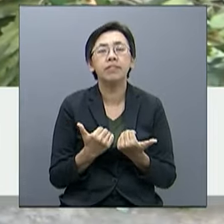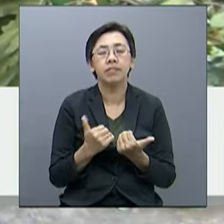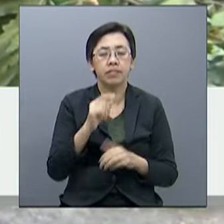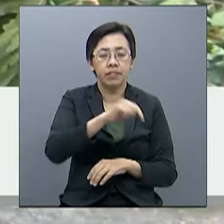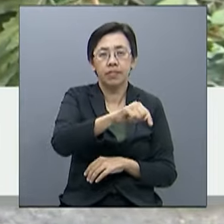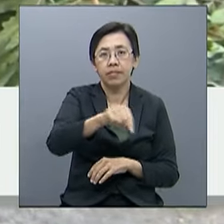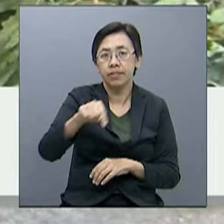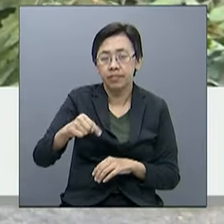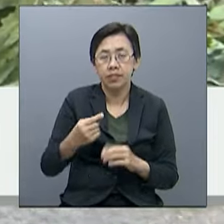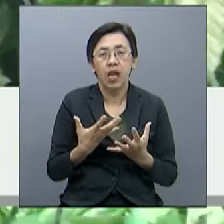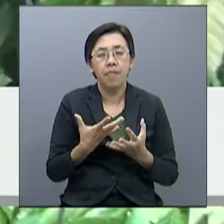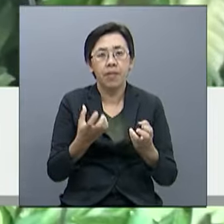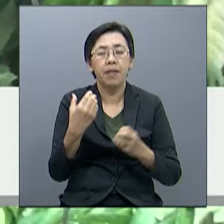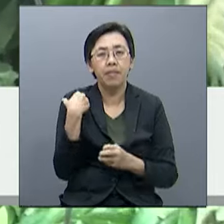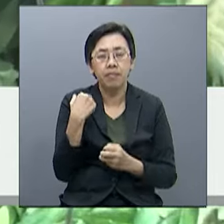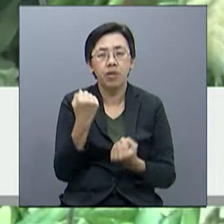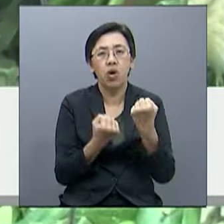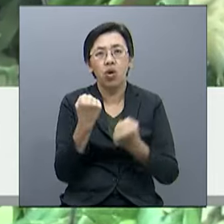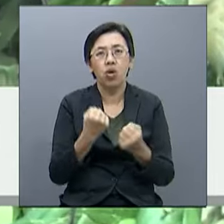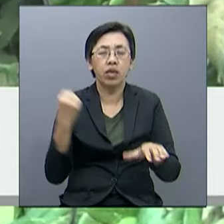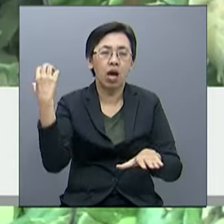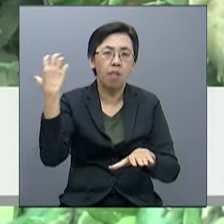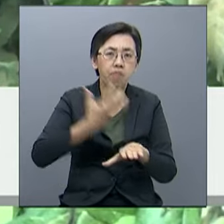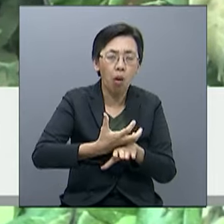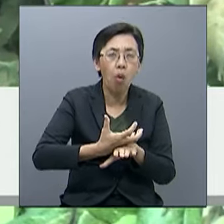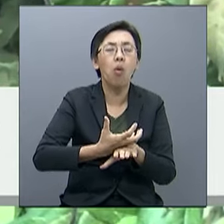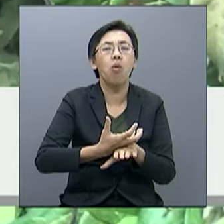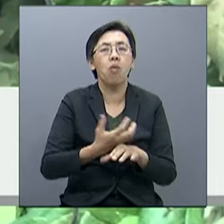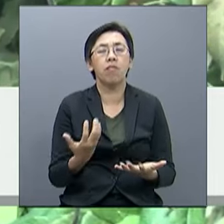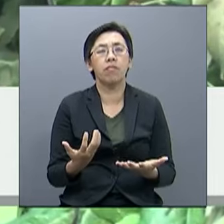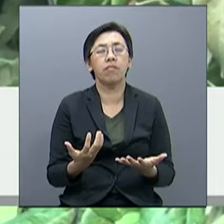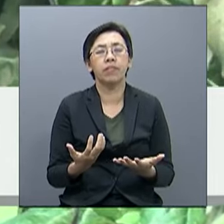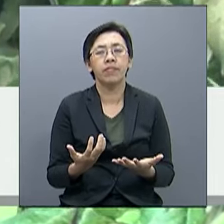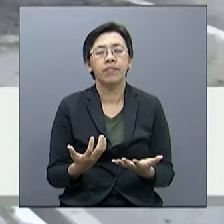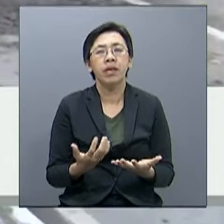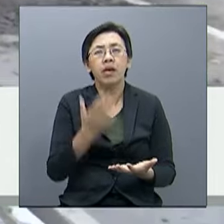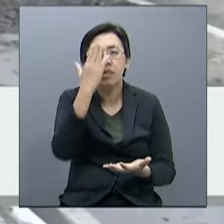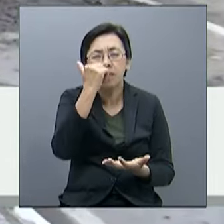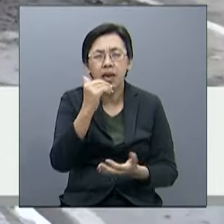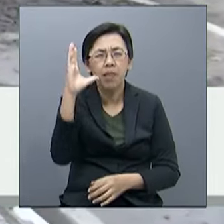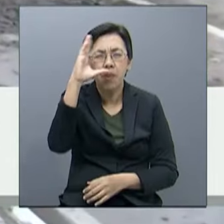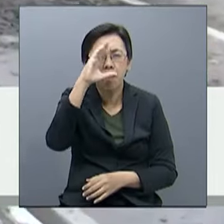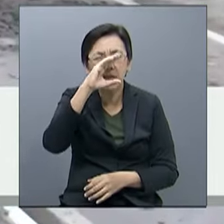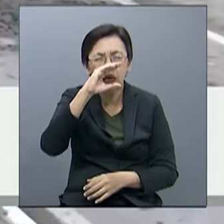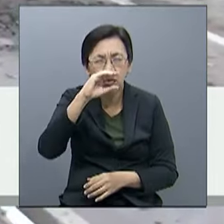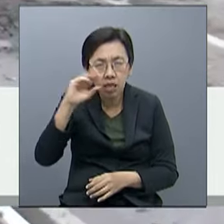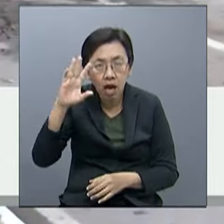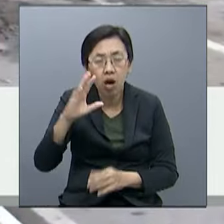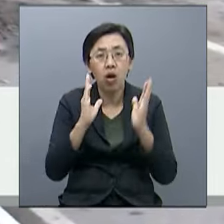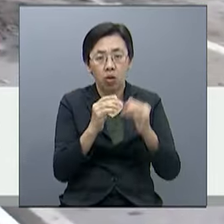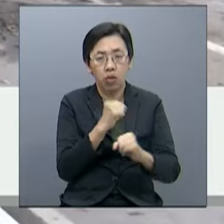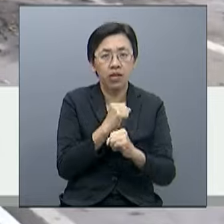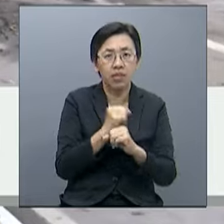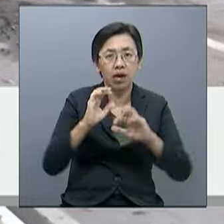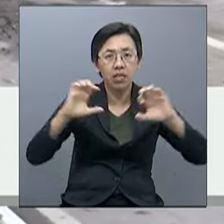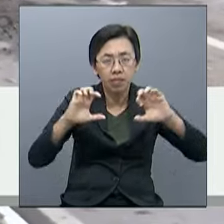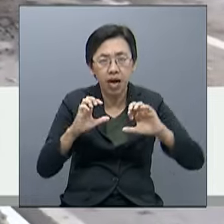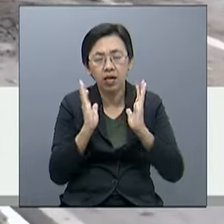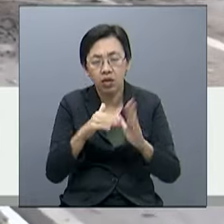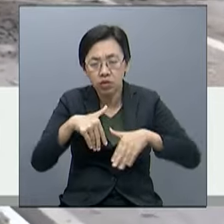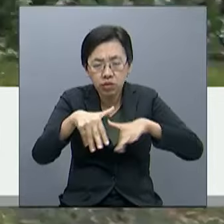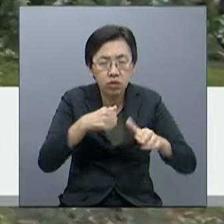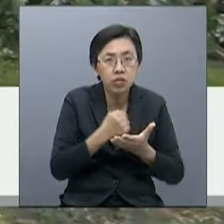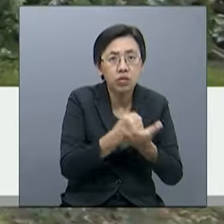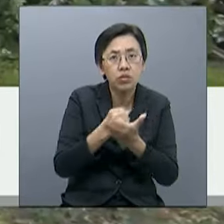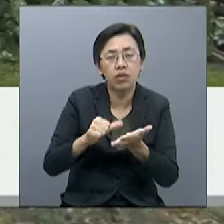สียหายอยู่นะคะรถยนต์ถูกต้นไม้ใหญ่ล้มทับเพราะว่าตลอดทั้งคืนเจ้าหน้าที่ทุกภาคส่วนพยายามระดมกำลังช่วย